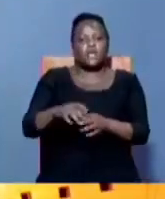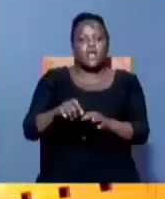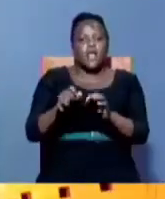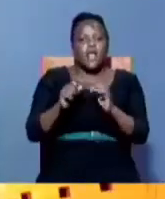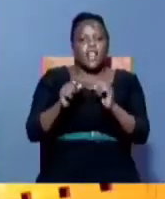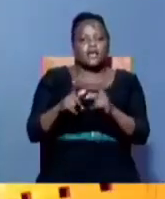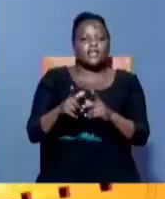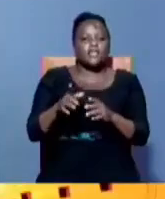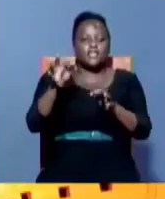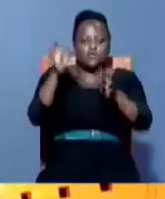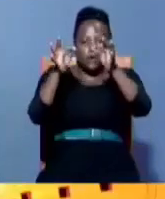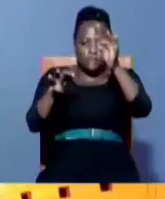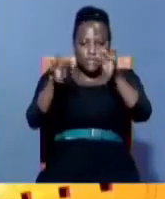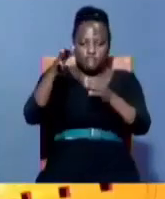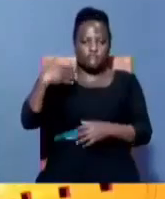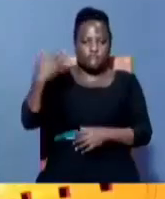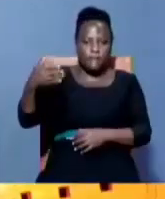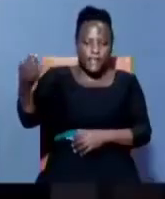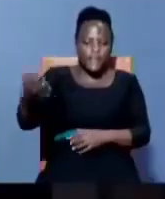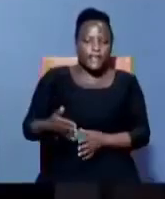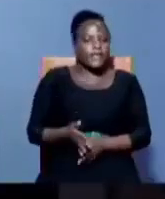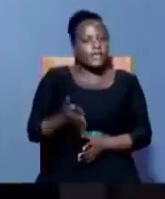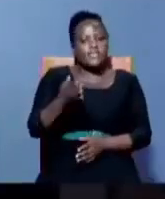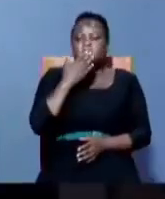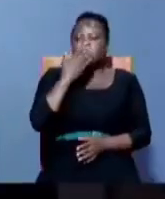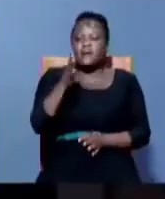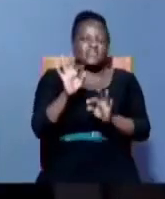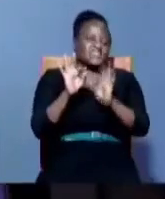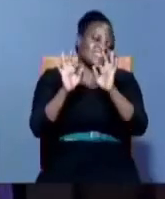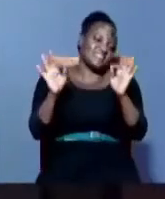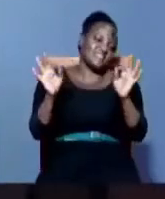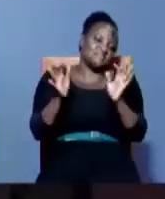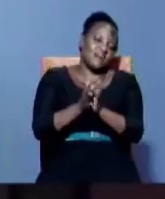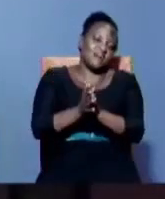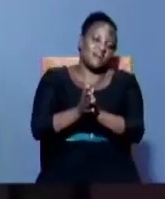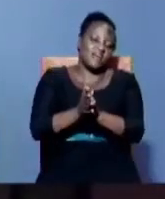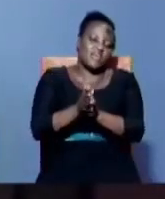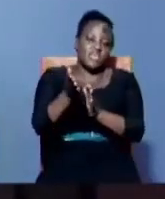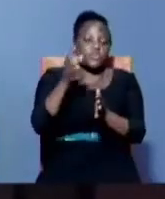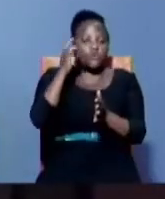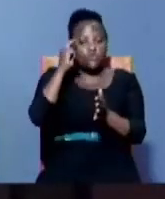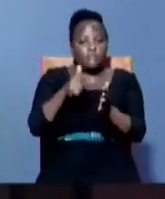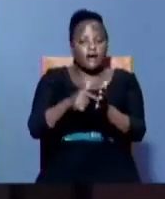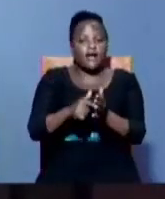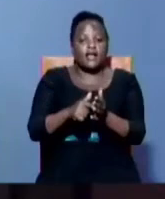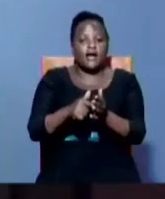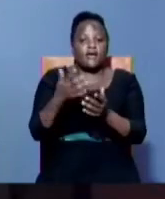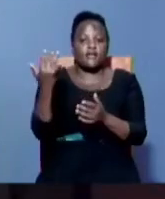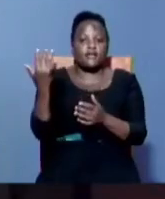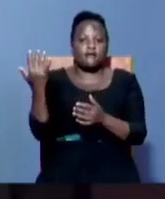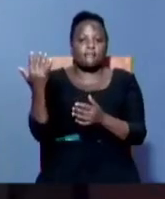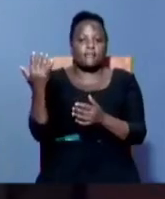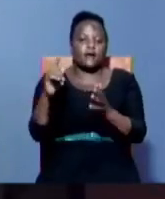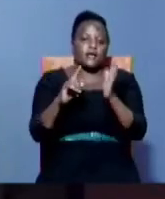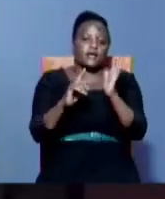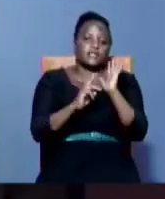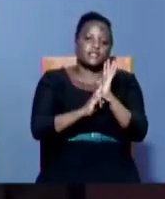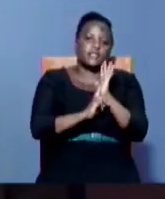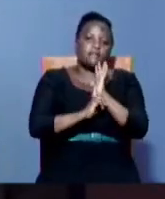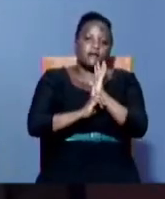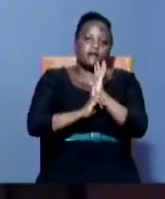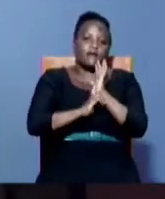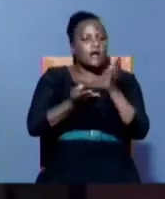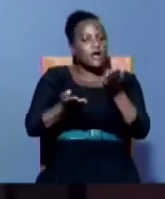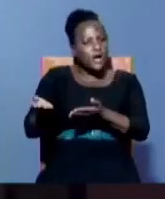ukamilifu wa milele. Hii ndio habari njema sana. Hiyo ndio maana ya namba saba. Sasa karibuni